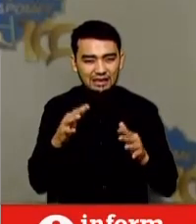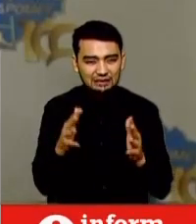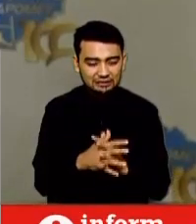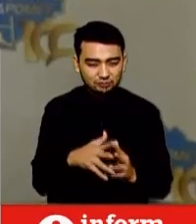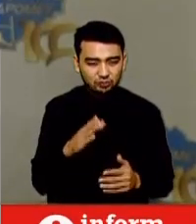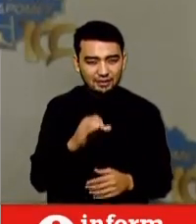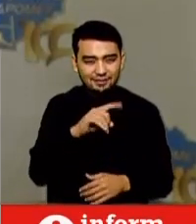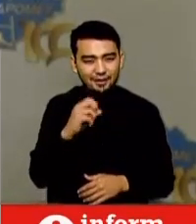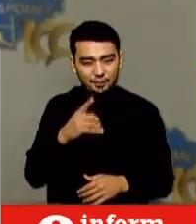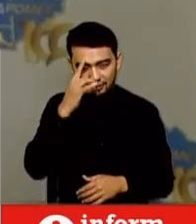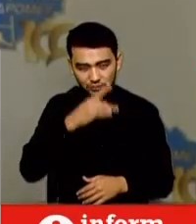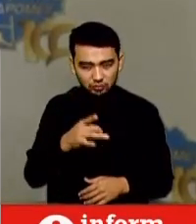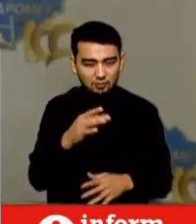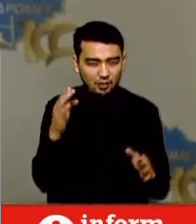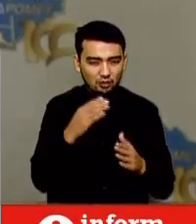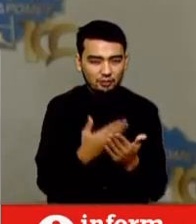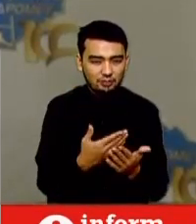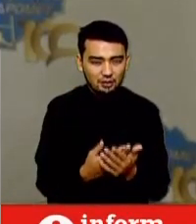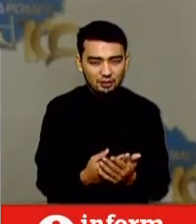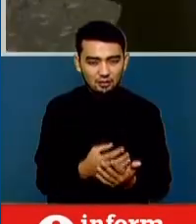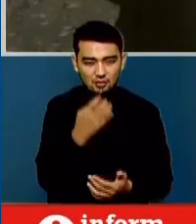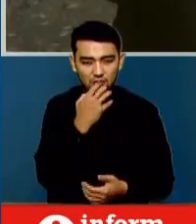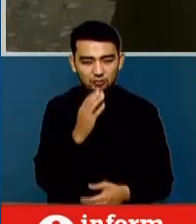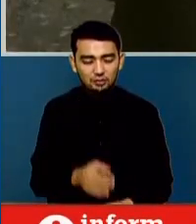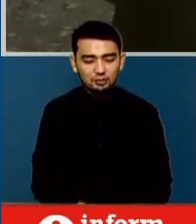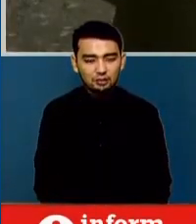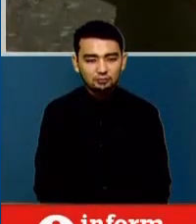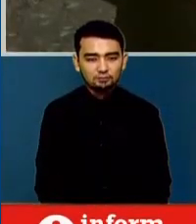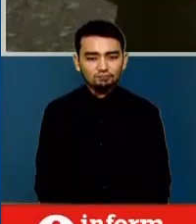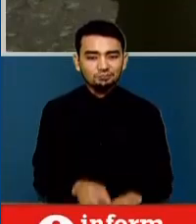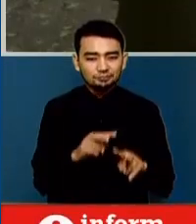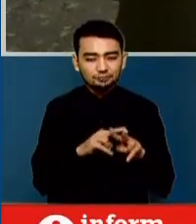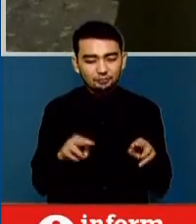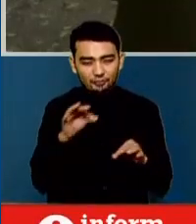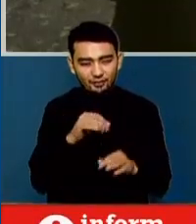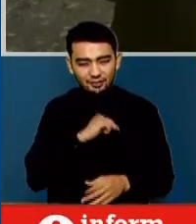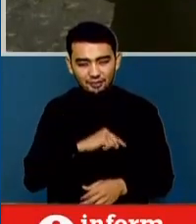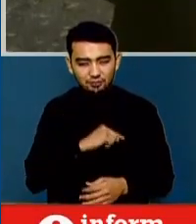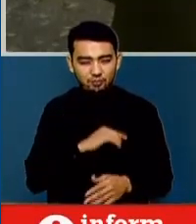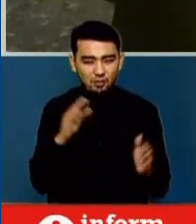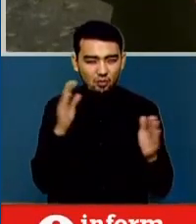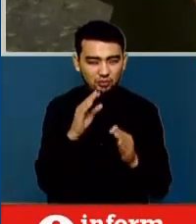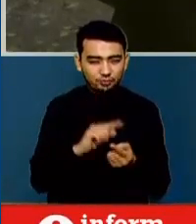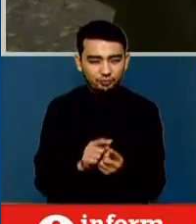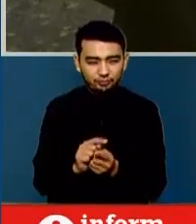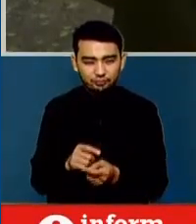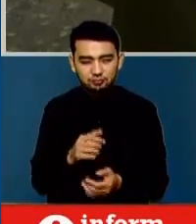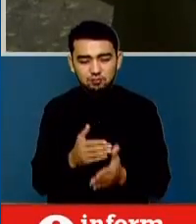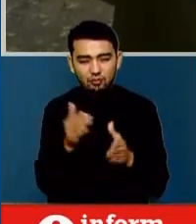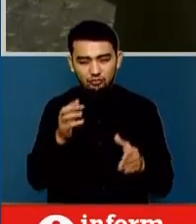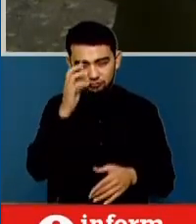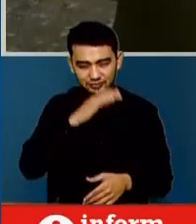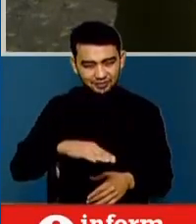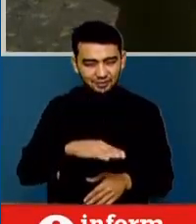Лишь на западе республики погода преимущественно без осадков. Такой неустойчивый характер погоды будет господствовать на большей части